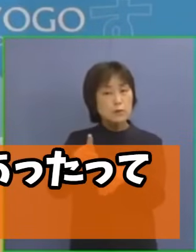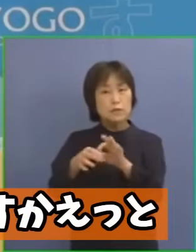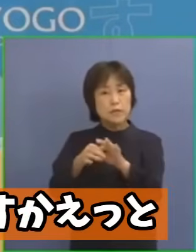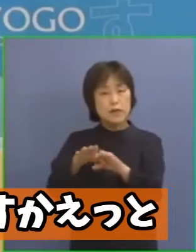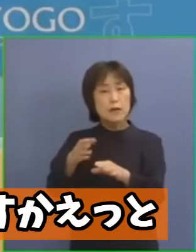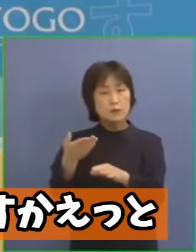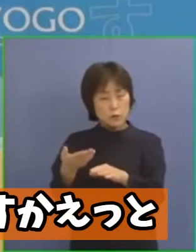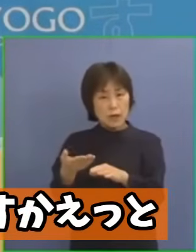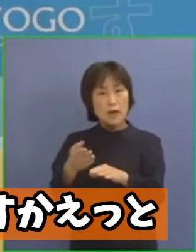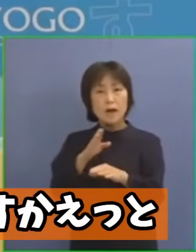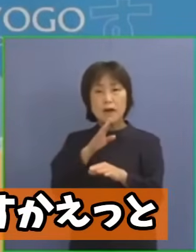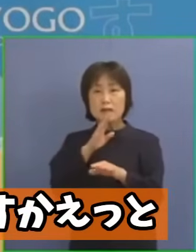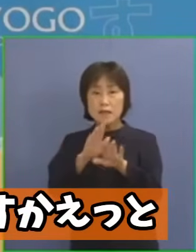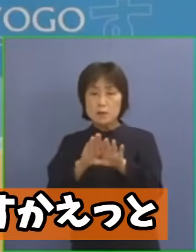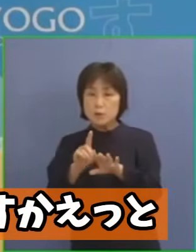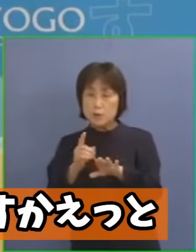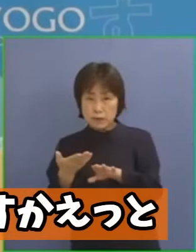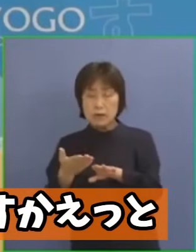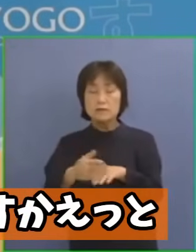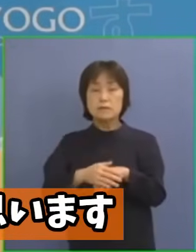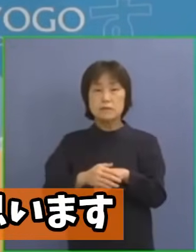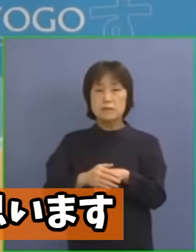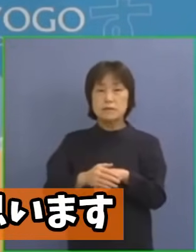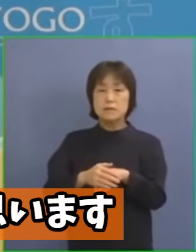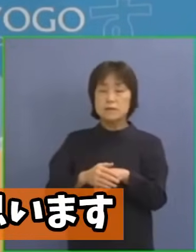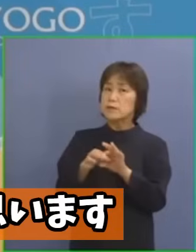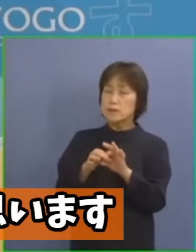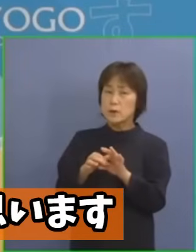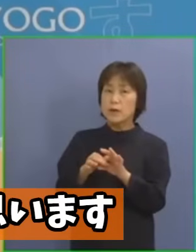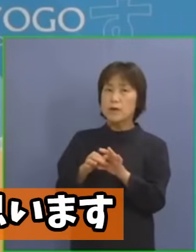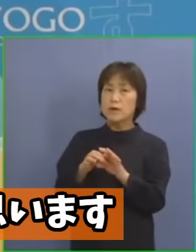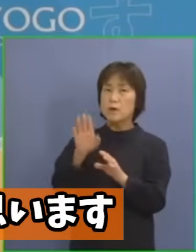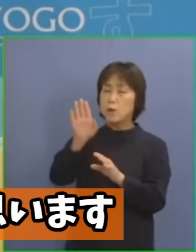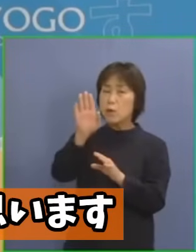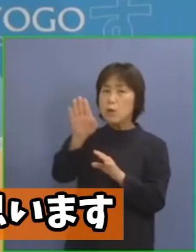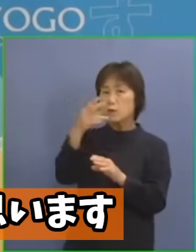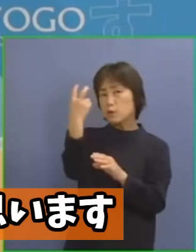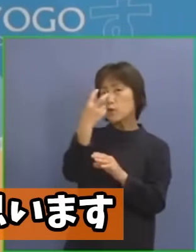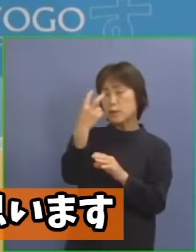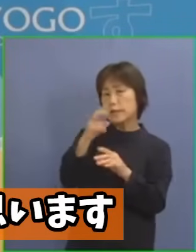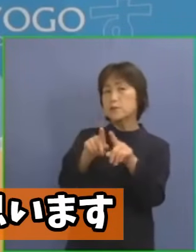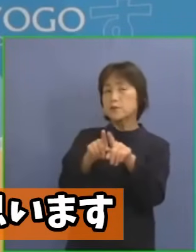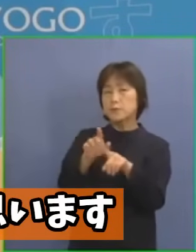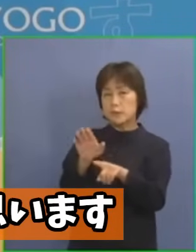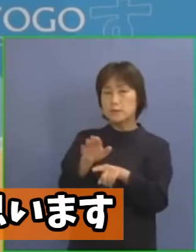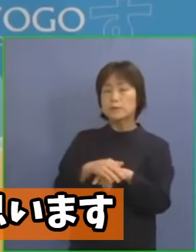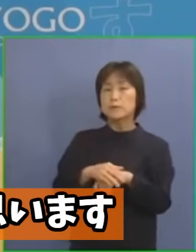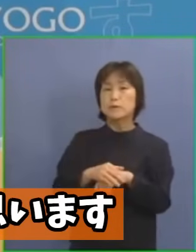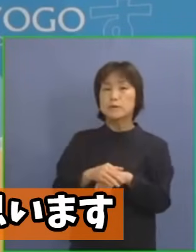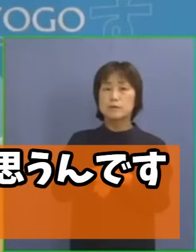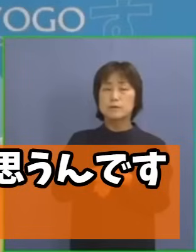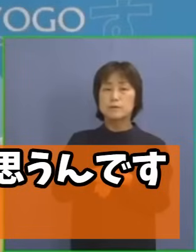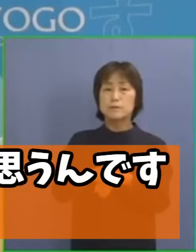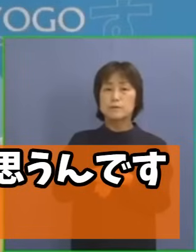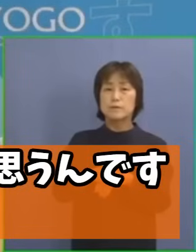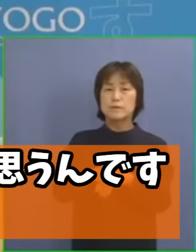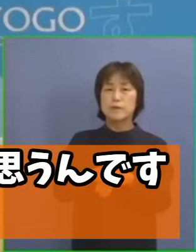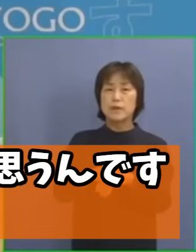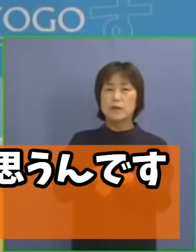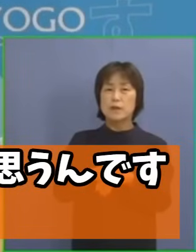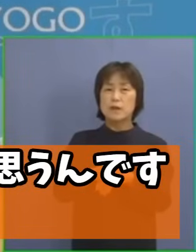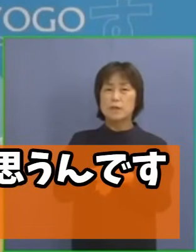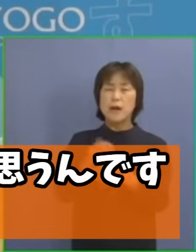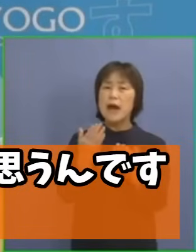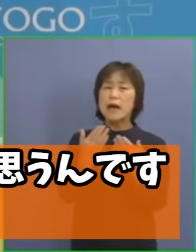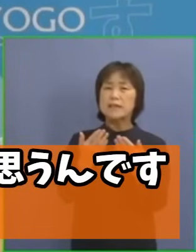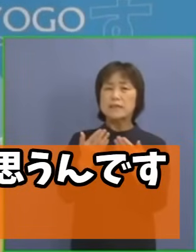ていうのは現状を言える範囲でお伺いできますか？ そこはこれからの調査になると思います。まあ、ちょっと不確かな